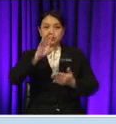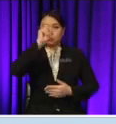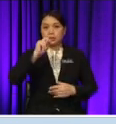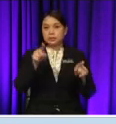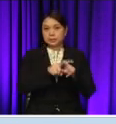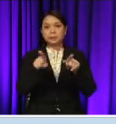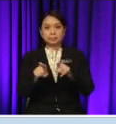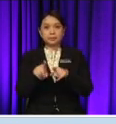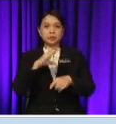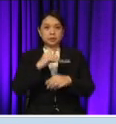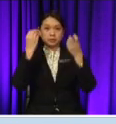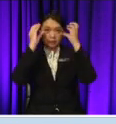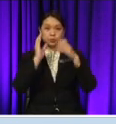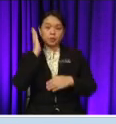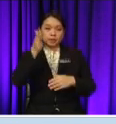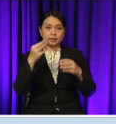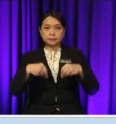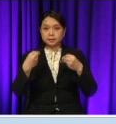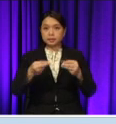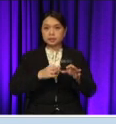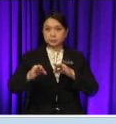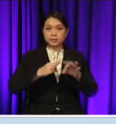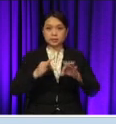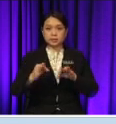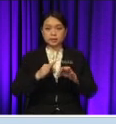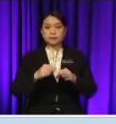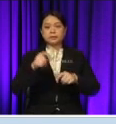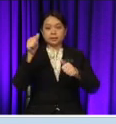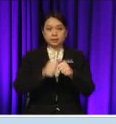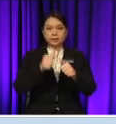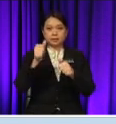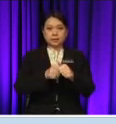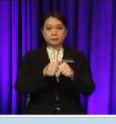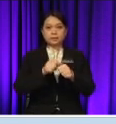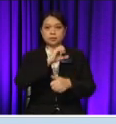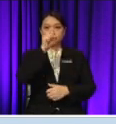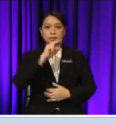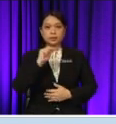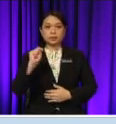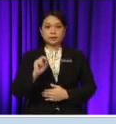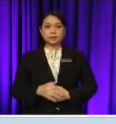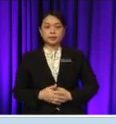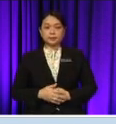juga akan memberi penerangan pada setiap butiran soalnya